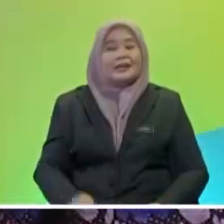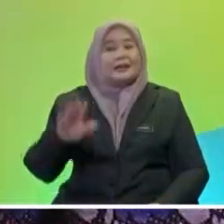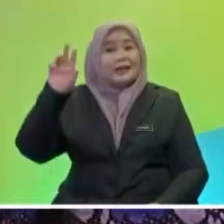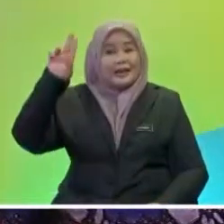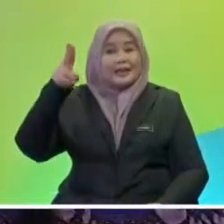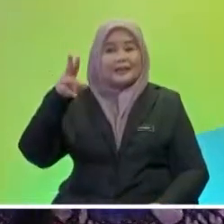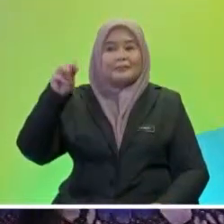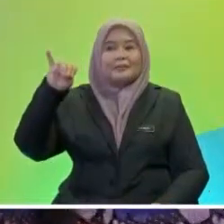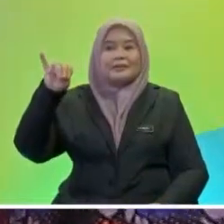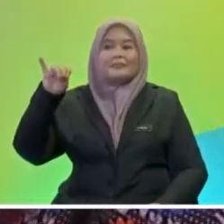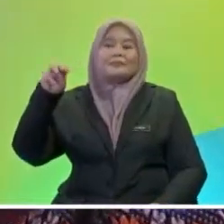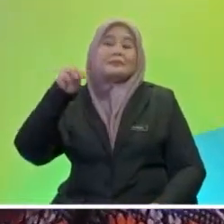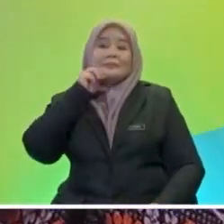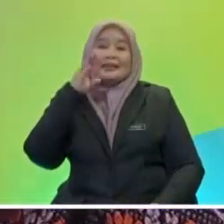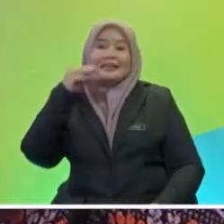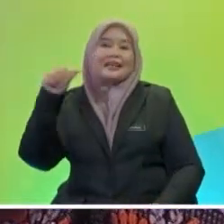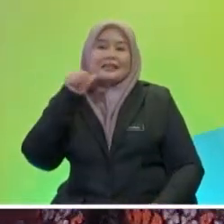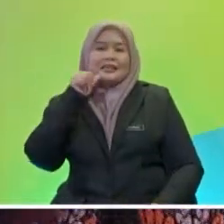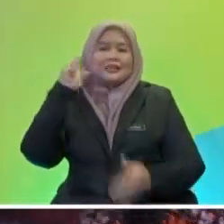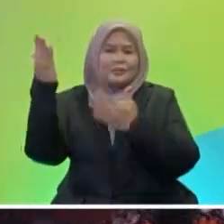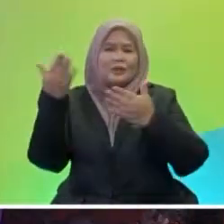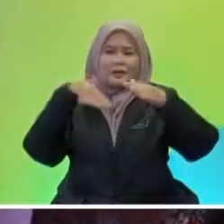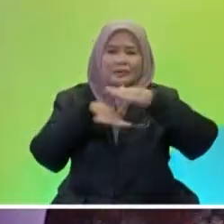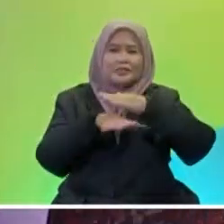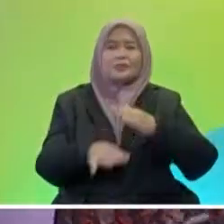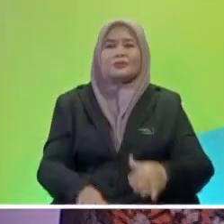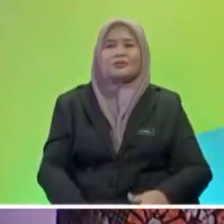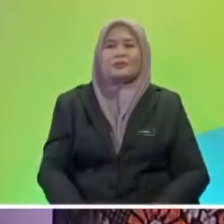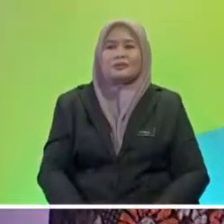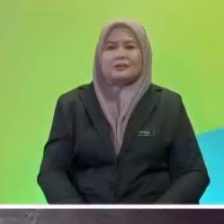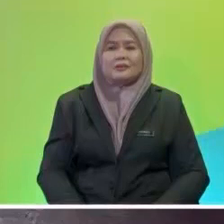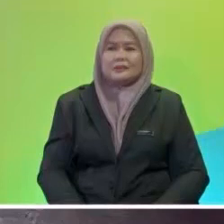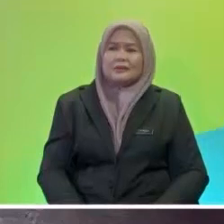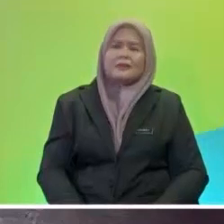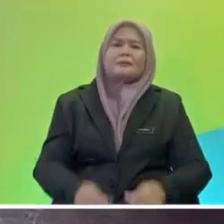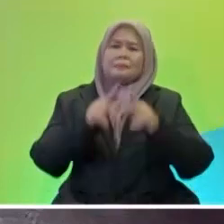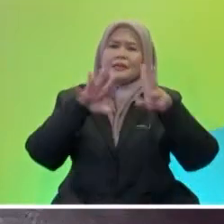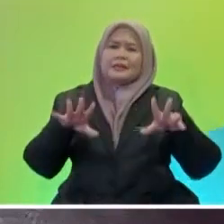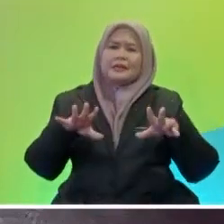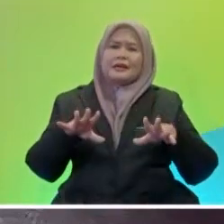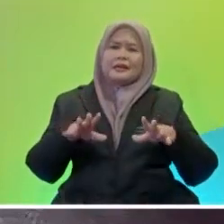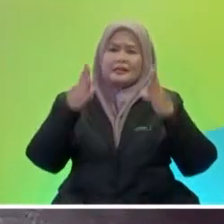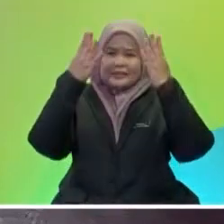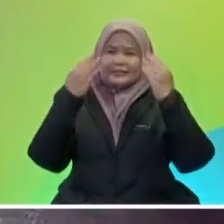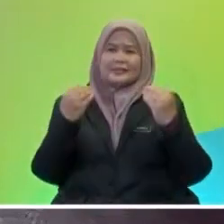Mimi dan Anis Jemputlah masuk Oke Aiman pernah jumpa